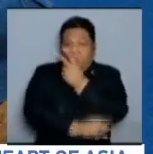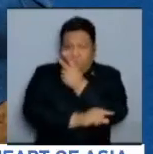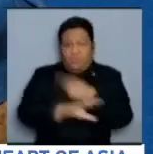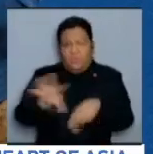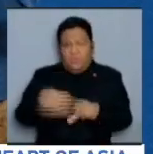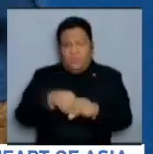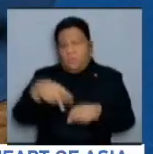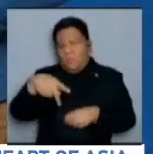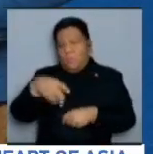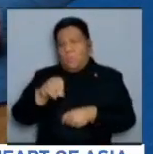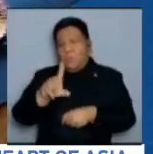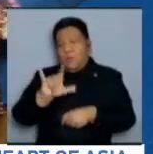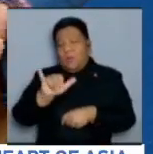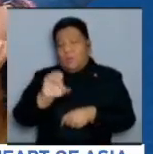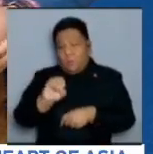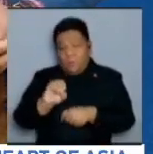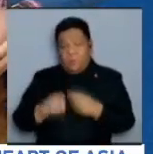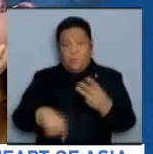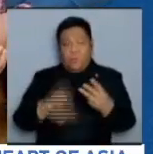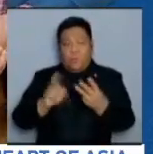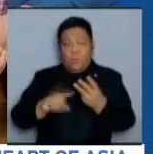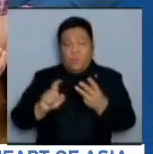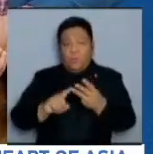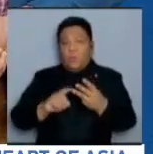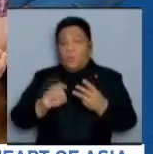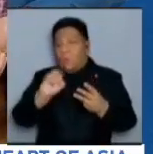at Occidental Mindoro. Diyan sa may Romblon,